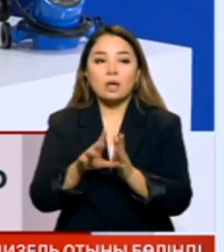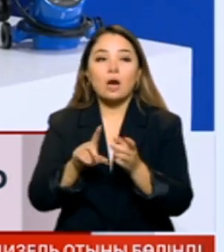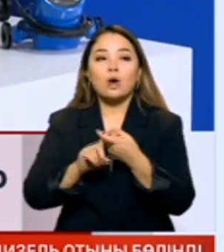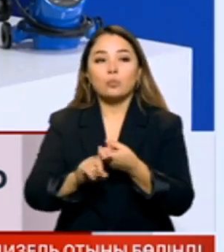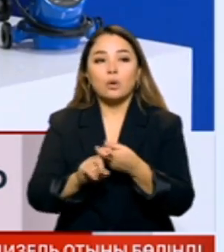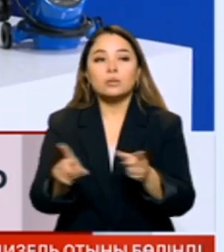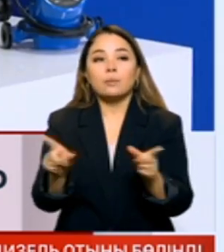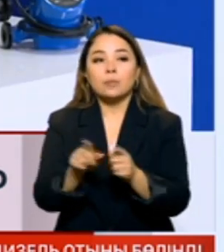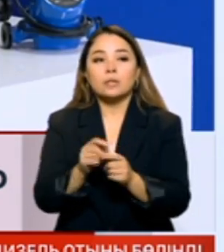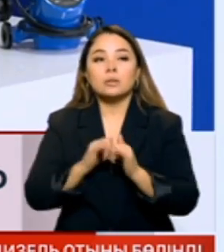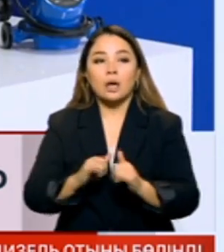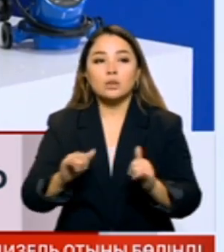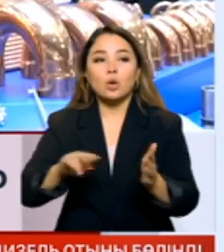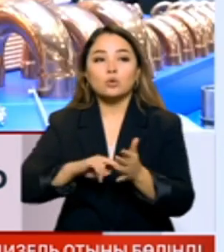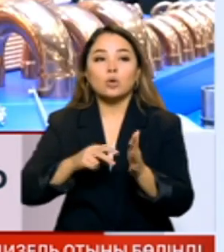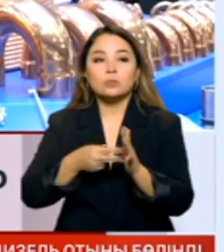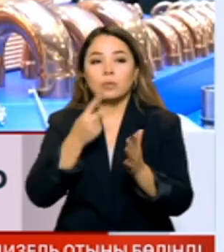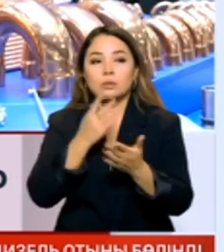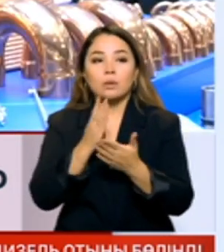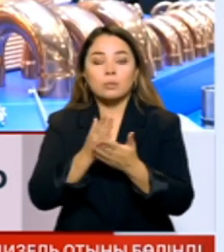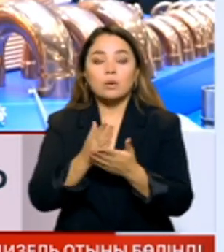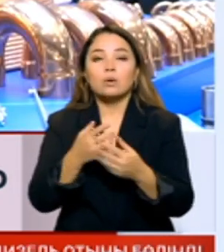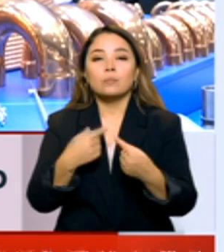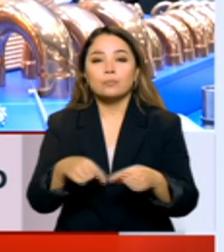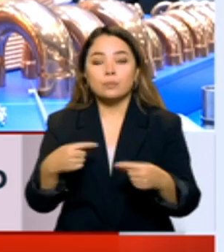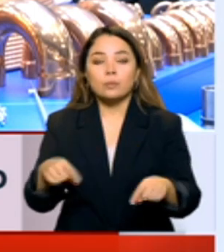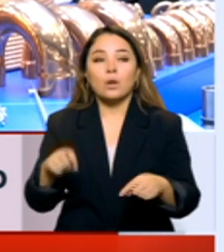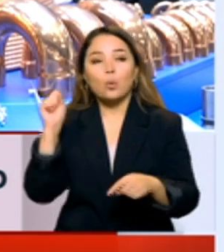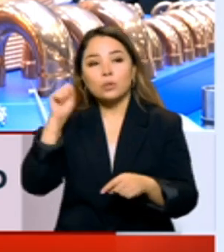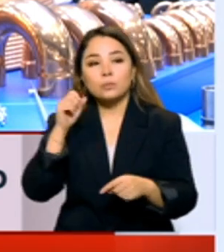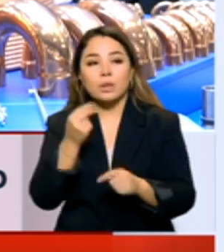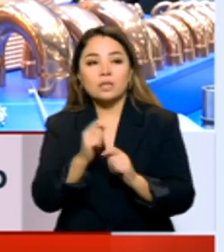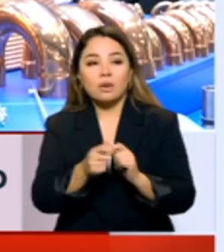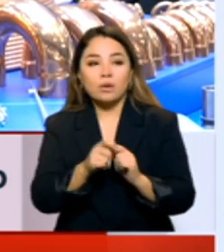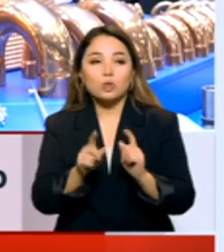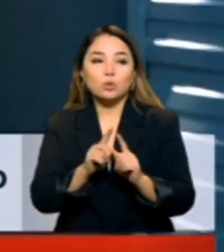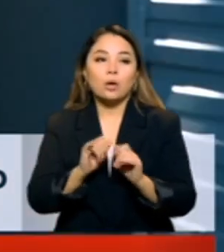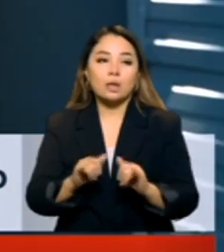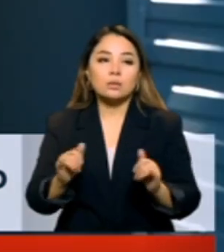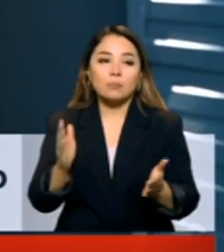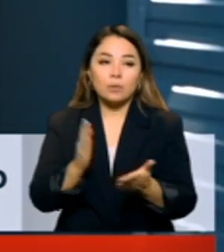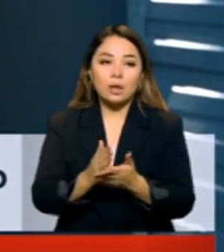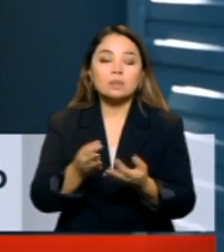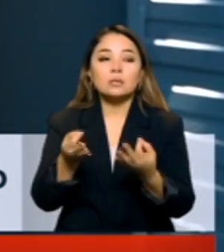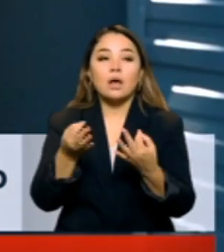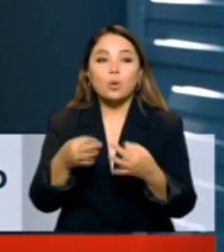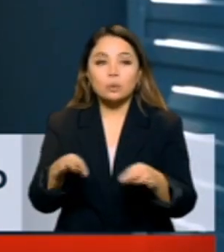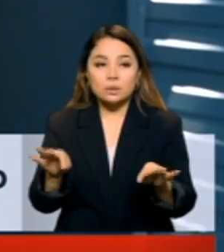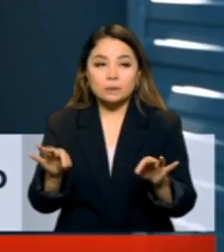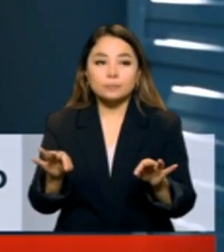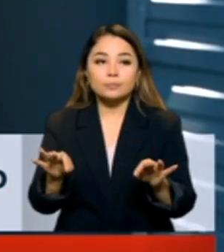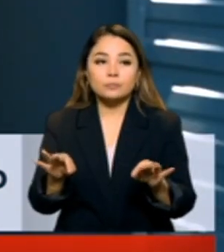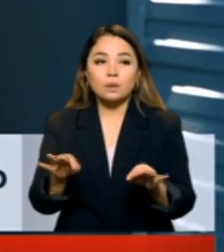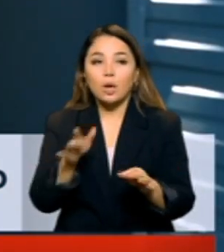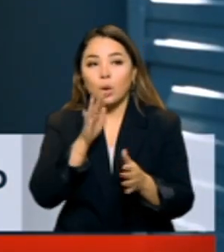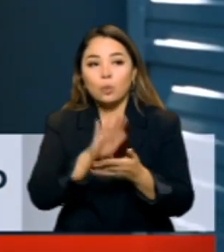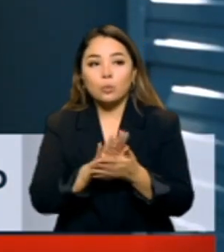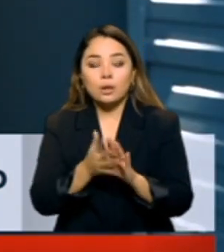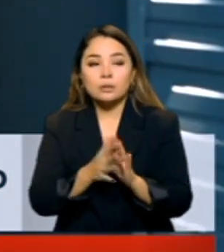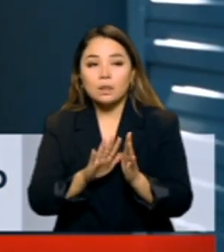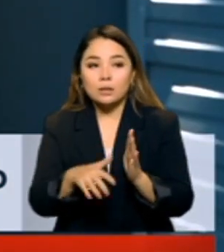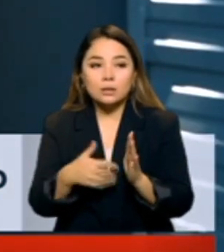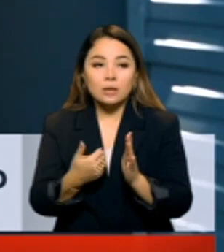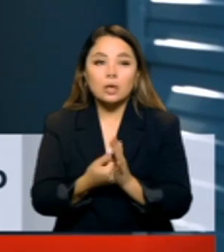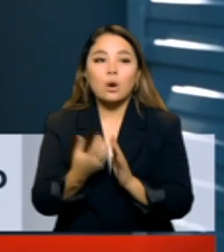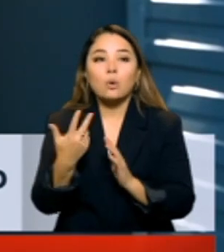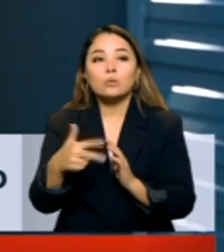салаларын бірлесе дамыту жоспары бар. Өзбек инвесторларының қатары да артып келеді. Тәуелсіздік уақыттан бері біз